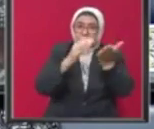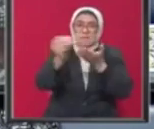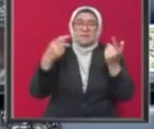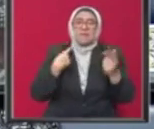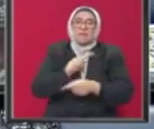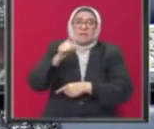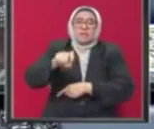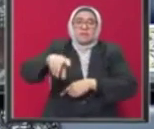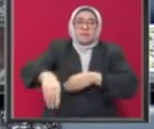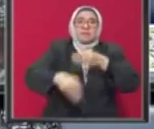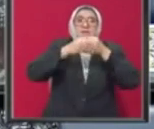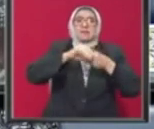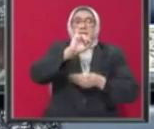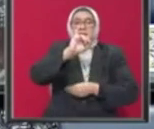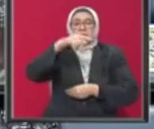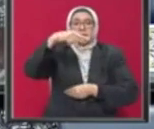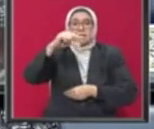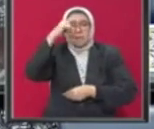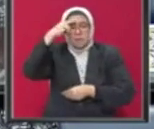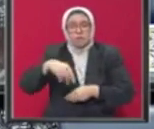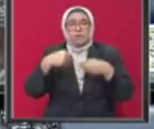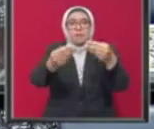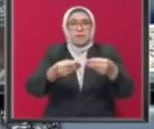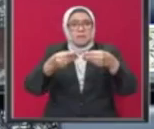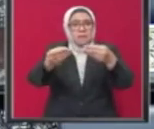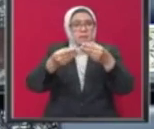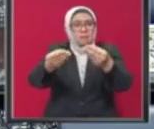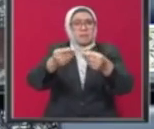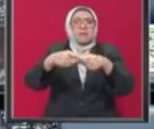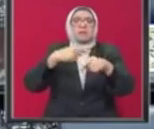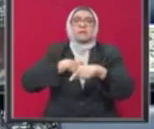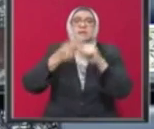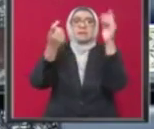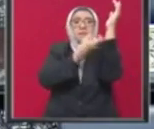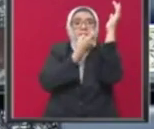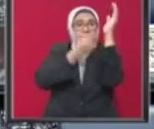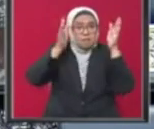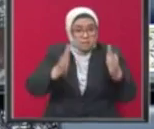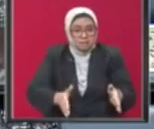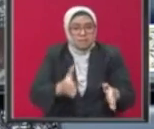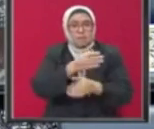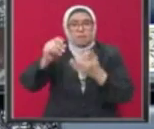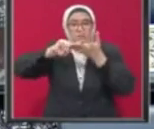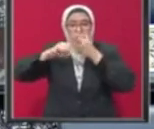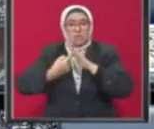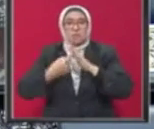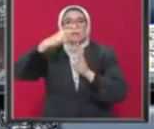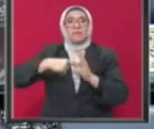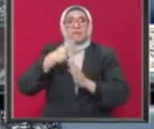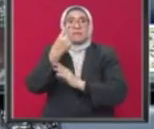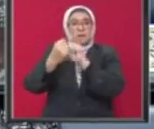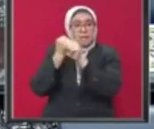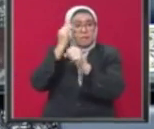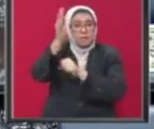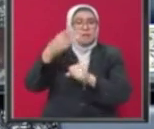IPG untuk kita berikan tuntutan kepada para penoreh. Dan juga oleh kerana mula pada Januari 2021, kita